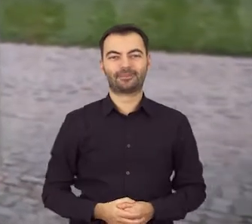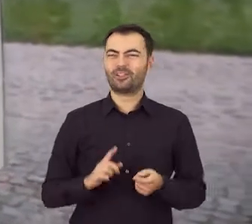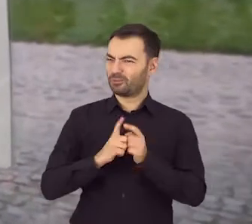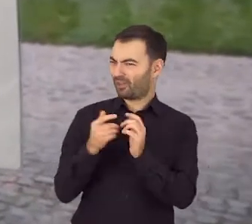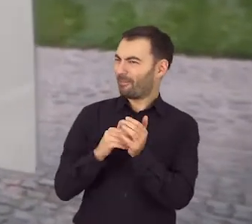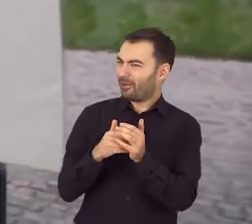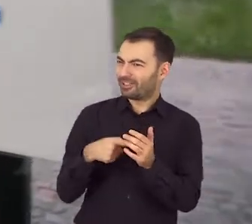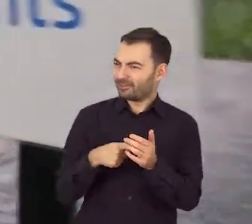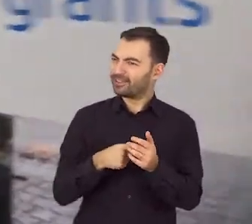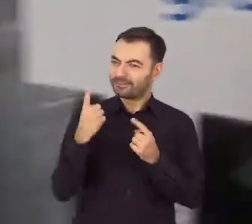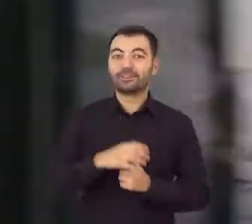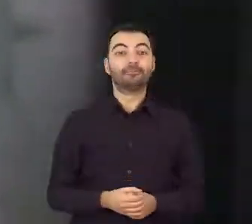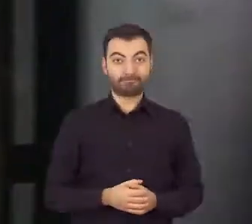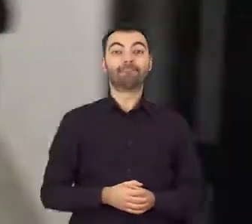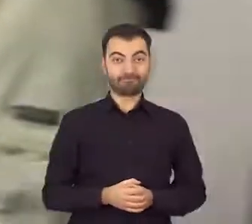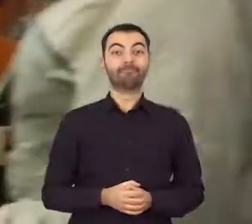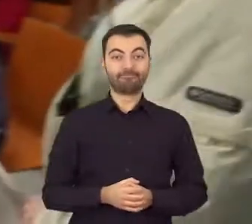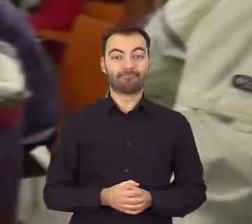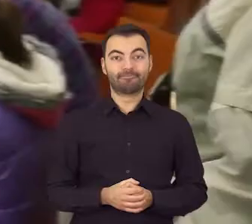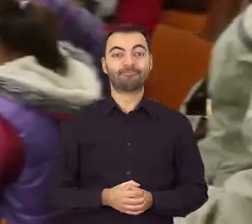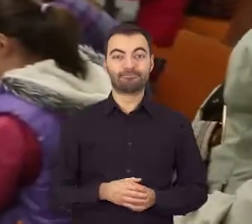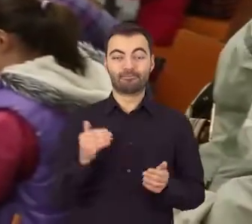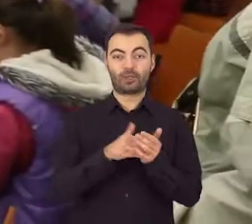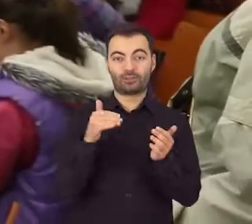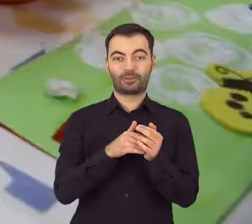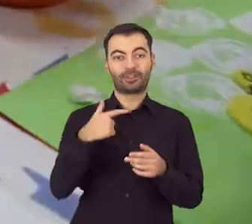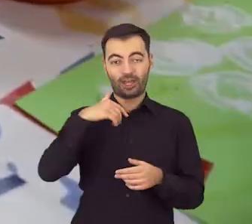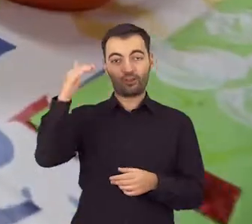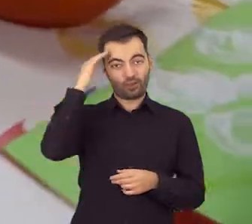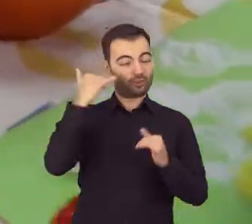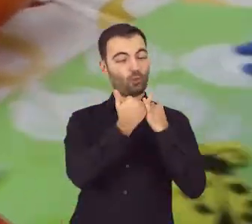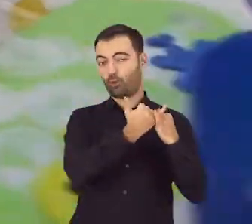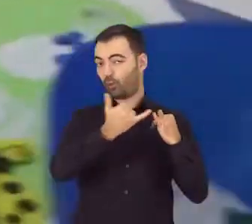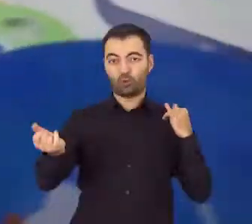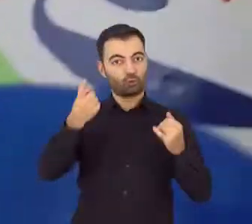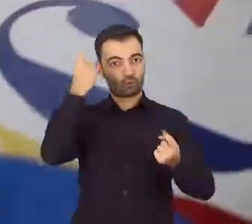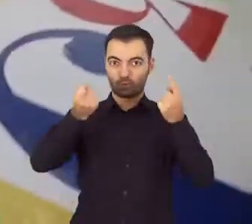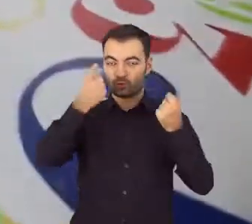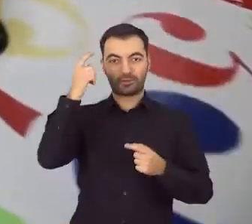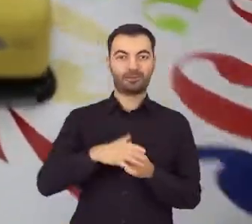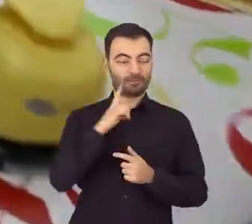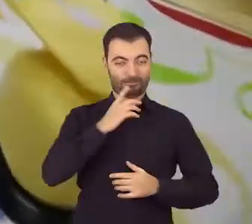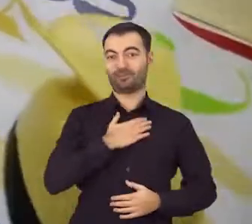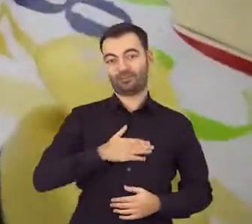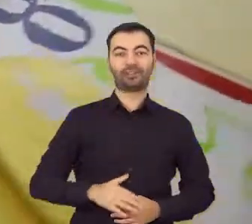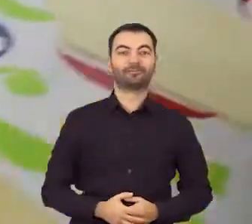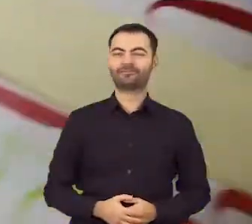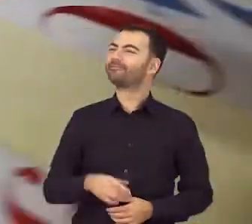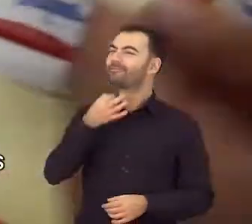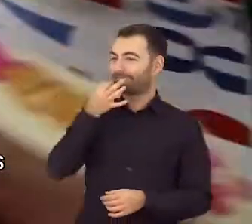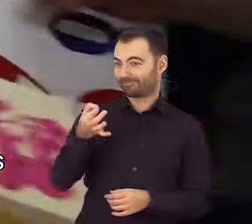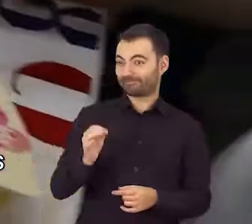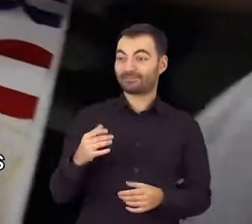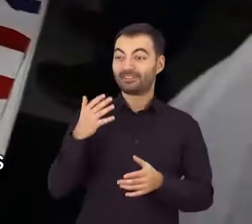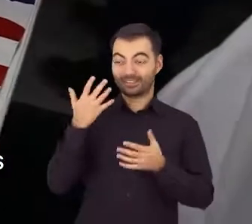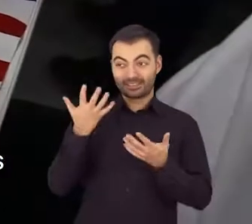ogóle potrzebne? Tak, bo są dlatego, że dowiaduje się różnych rzeczy. Jest to całkiem przyjemne. A